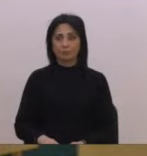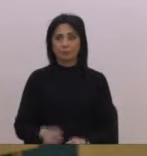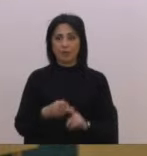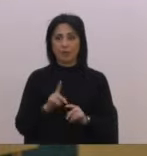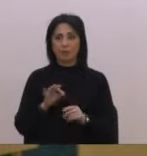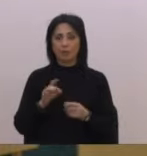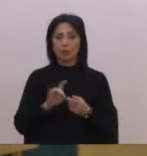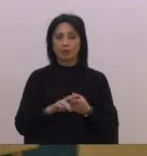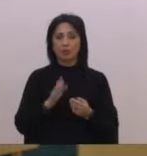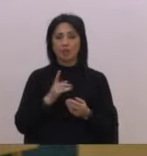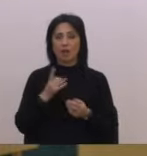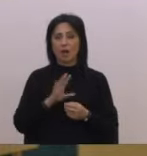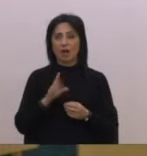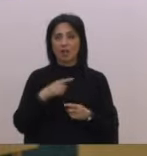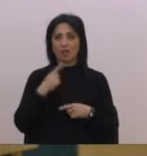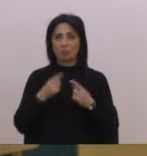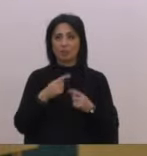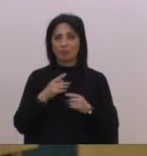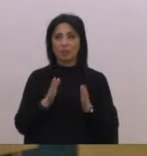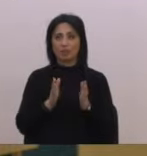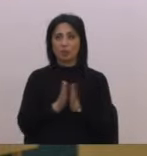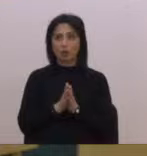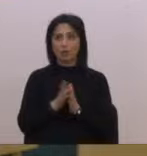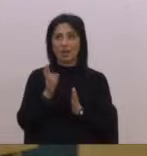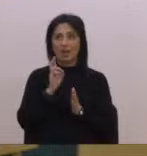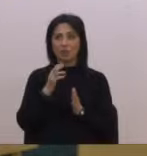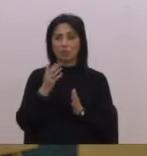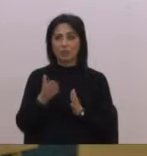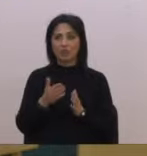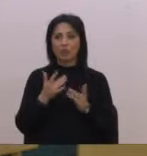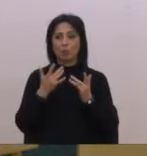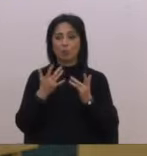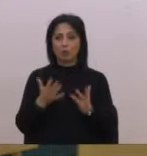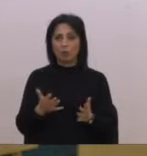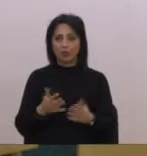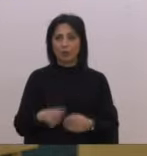Ამასთან დაკავშირებით არაერთხელ მითქვამს, მითხოვია ხელისუფლებისთვის, მითხოვია